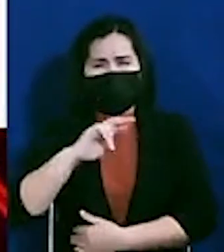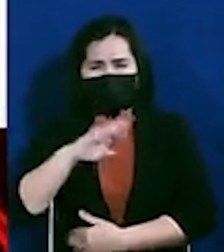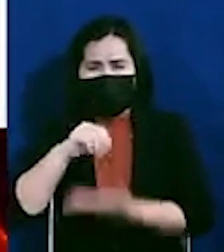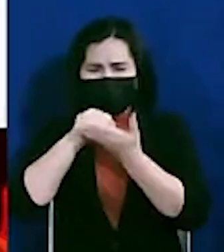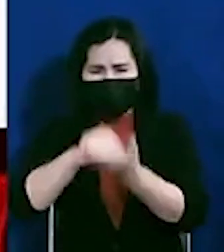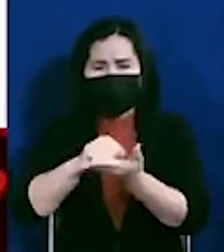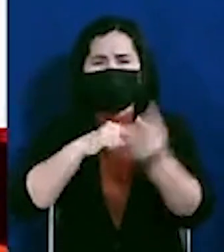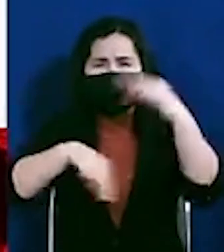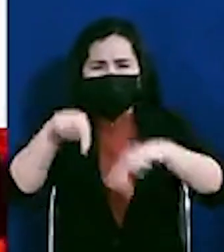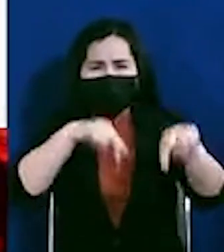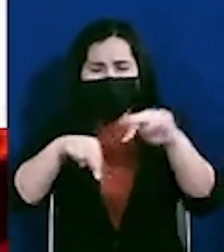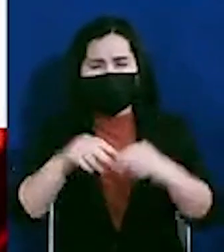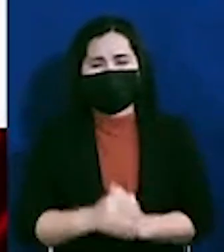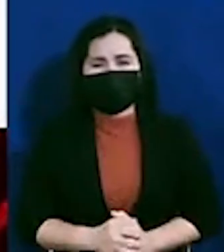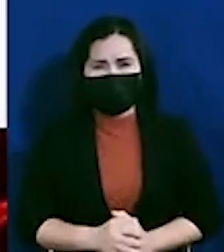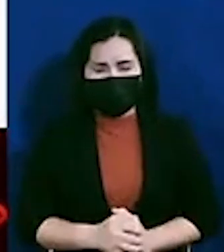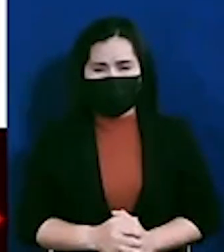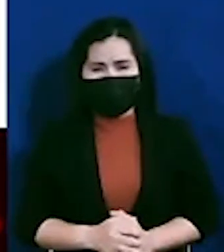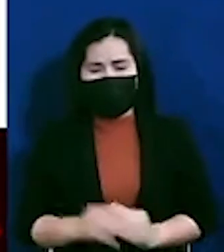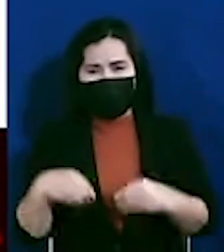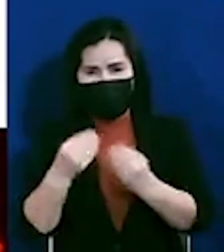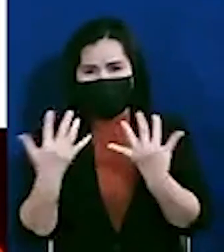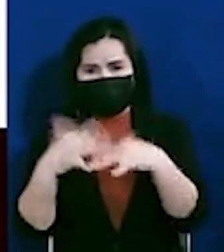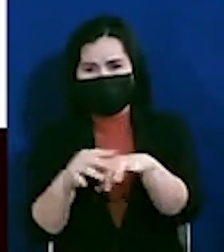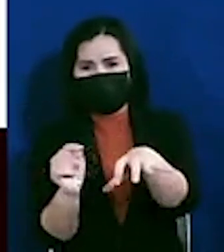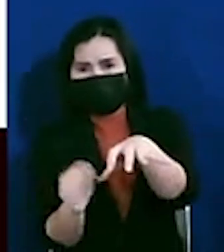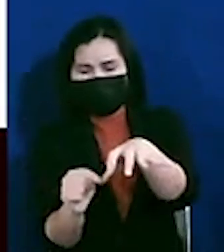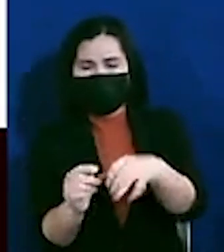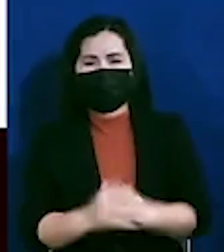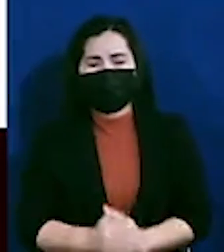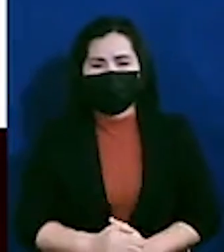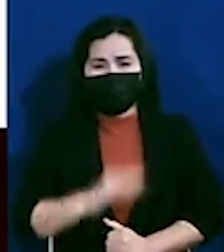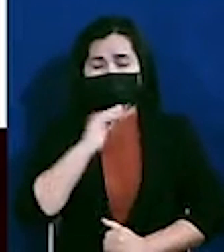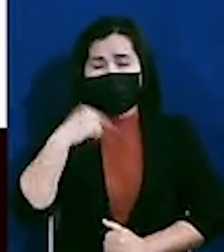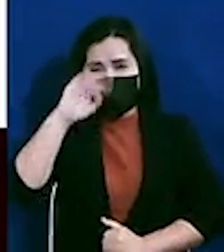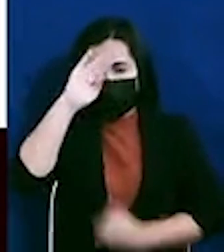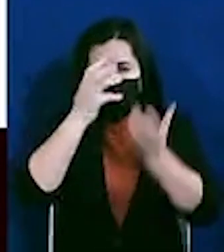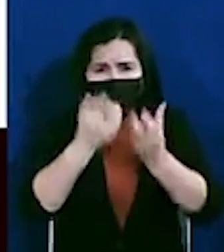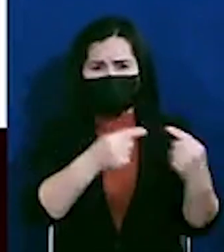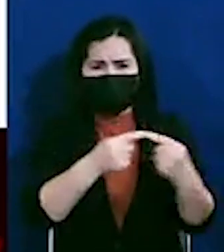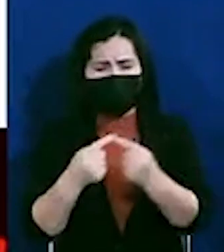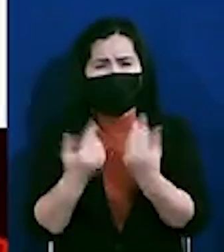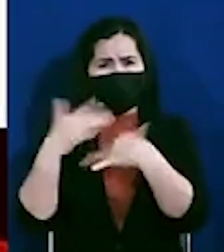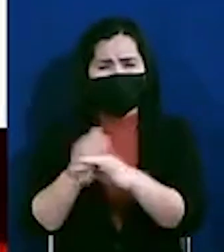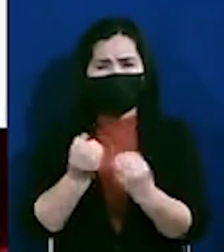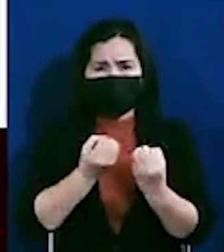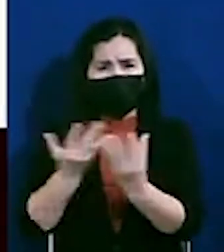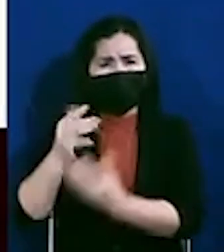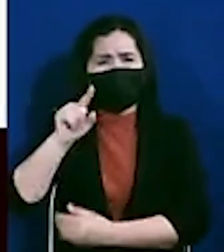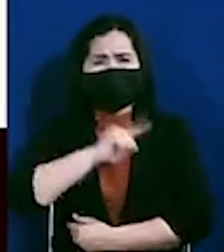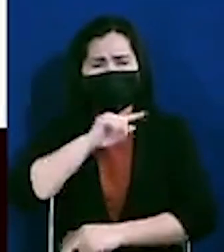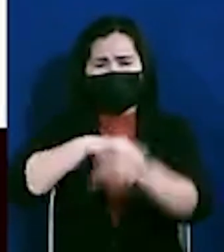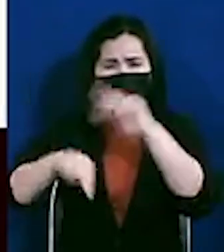เพื่อให้เกิดการแพร่เชื้อนะครับแล้วก็มีการดูแลว่าท่านป่วยหนักเนี่ยจะมีคนรับไปรักษาต่อไปนะครับเพื่อป้องกัน